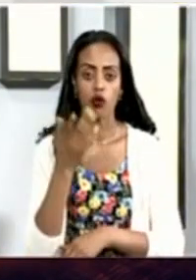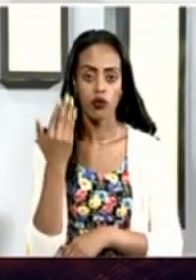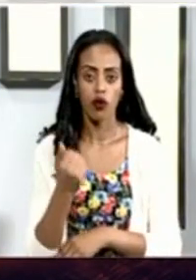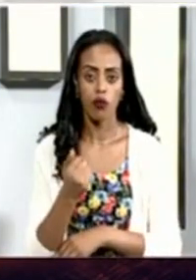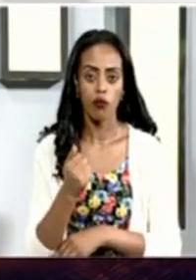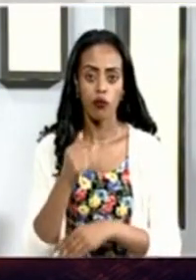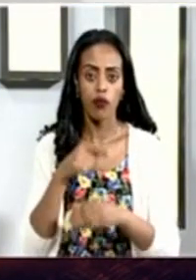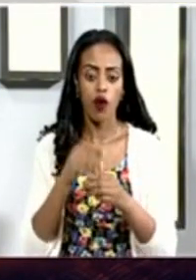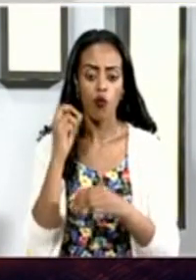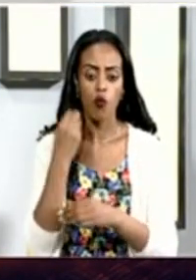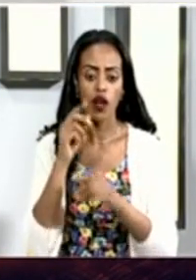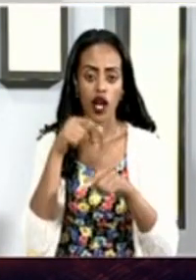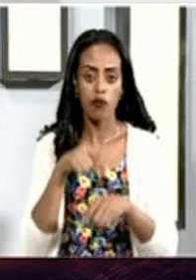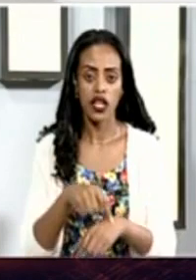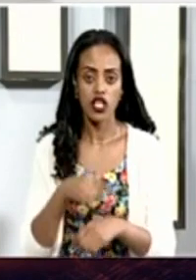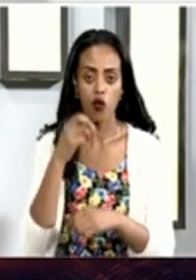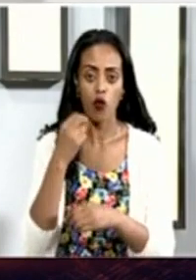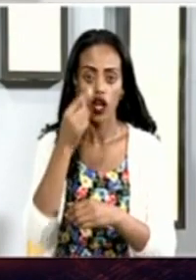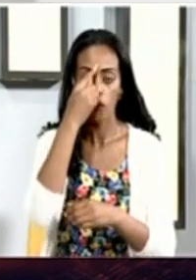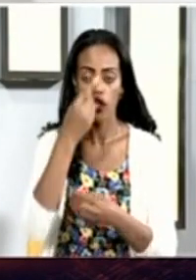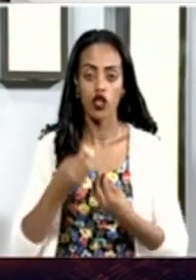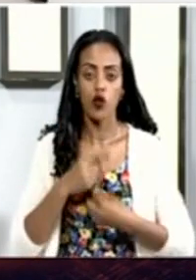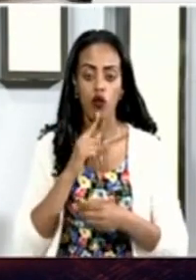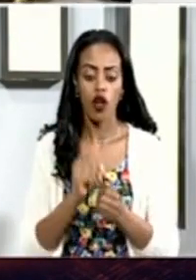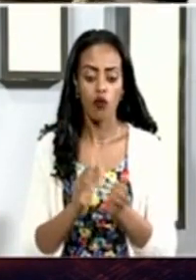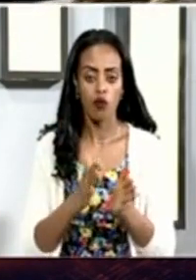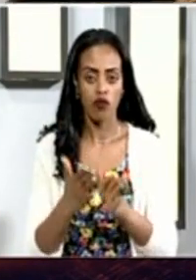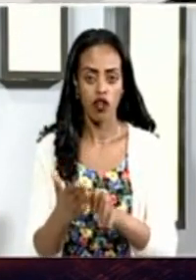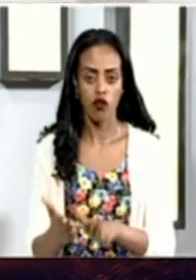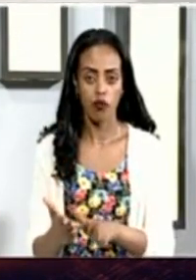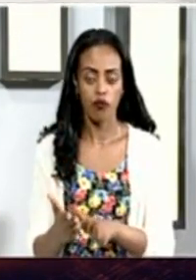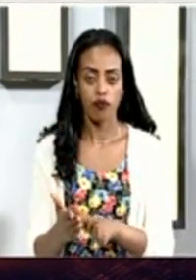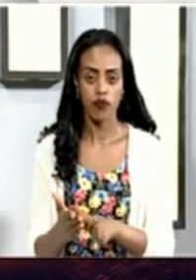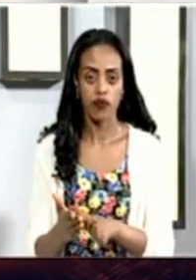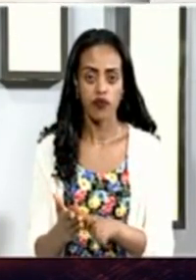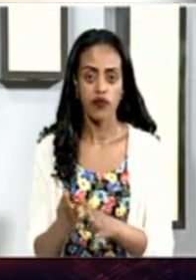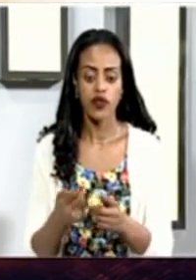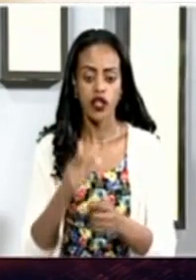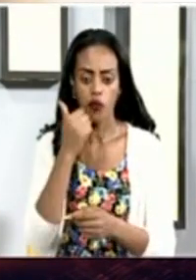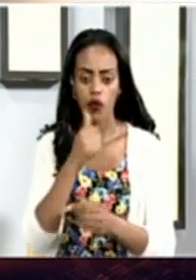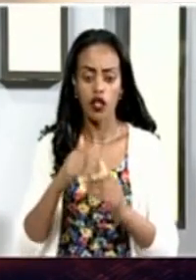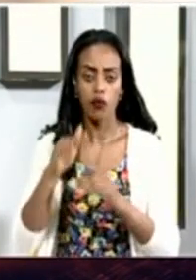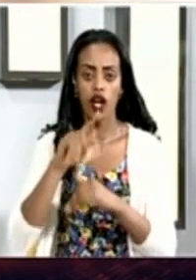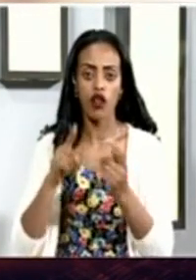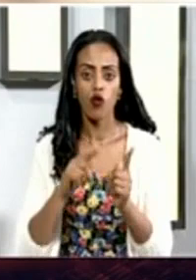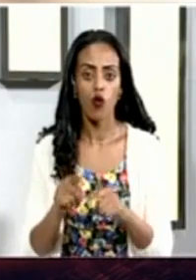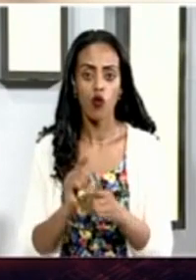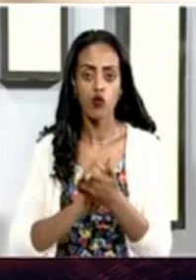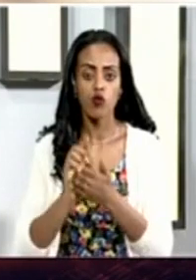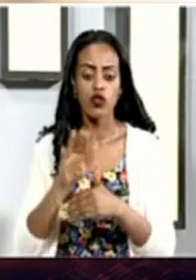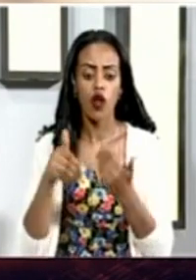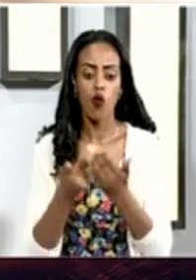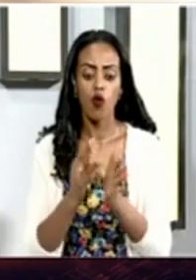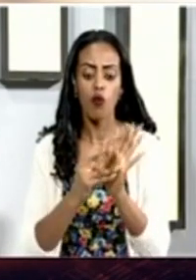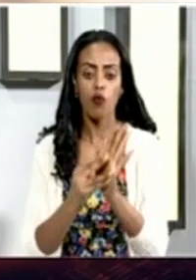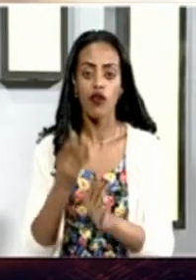ኣብ ወርቃማ ግዜ ወርቃማ ዕድል ሂቦምና እዮም ሓሊፎም ብፁእ ወቅዱስ አቡነ ጳውሎስ። ካብ ማንም ብላዕሊ እውን ብፁእ ወቅዱስ አቡነ ጳውሎስ ናይ ኩሉ